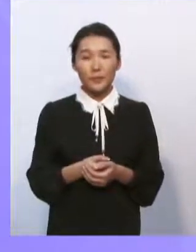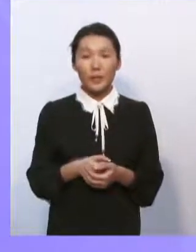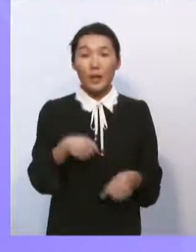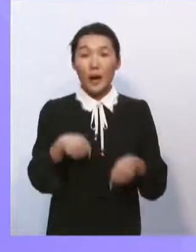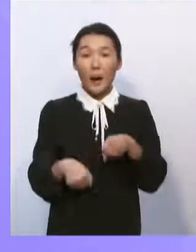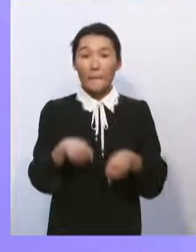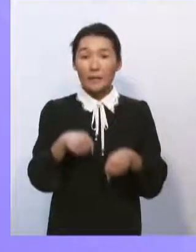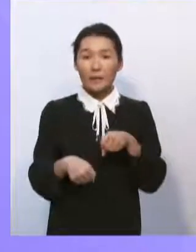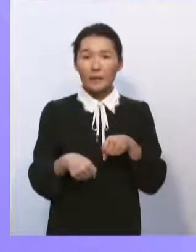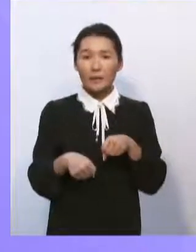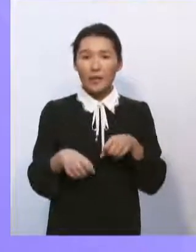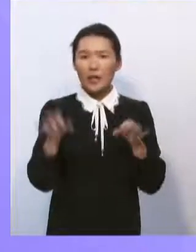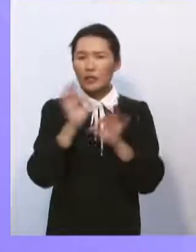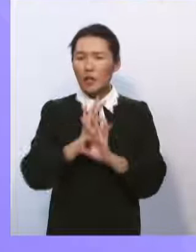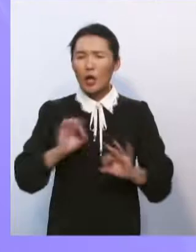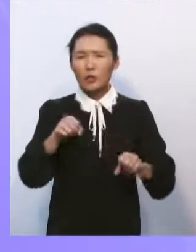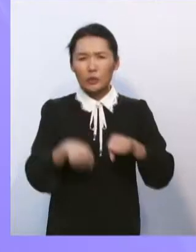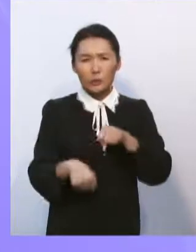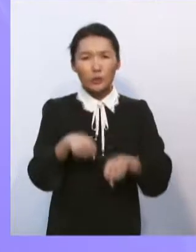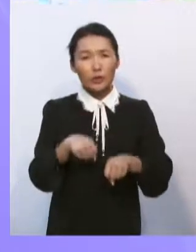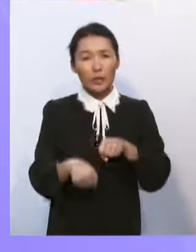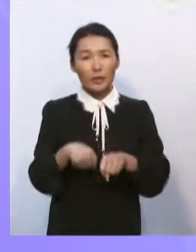Камырды жакшы жууруш керек.